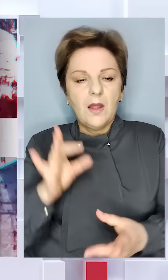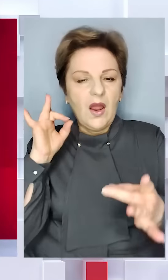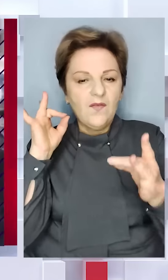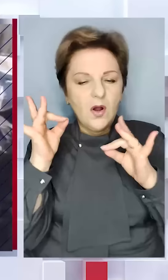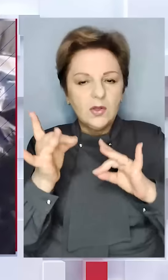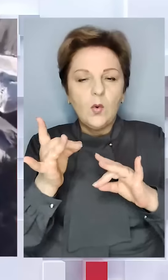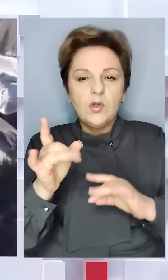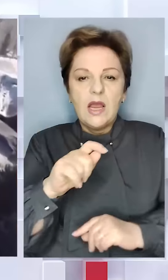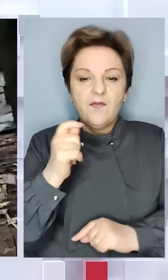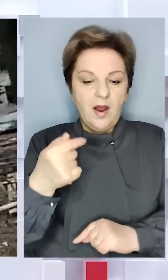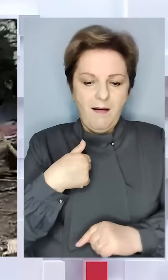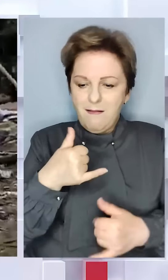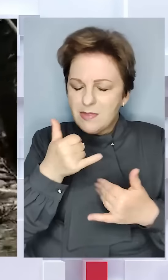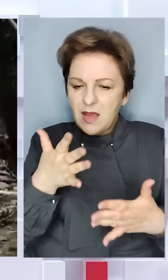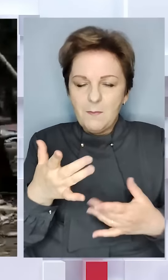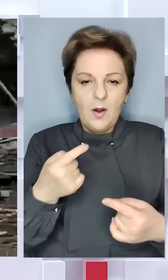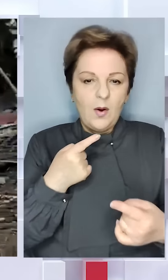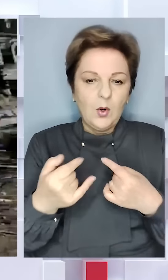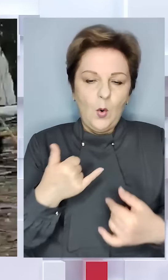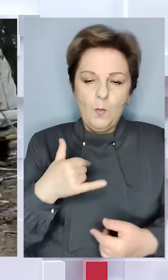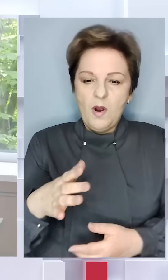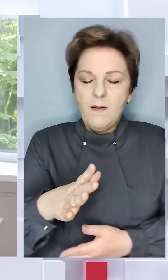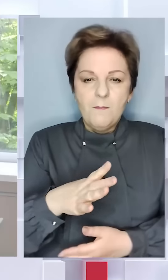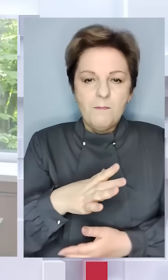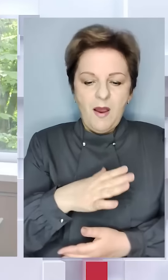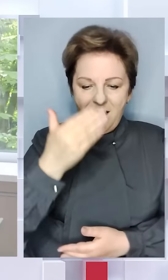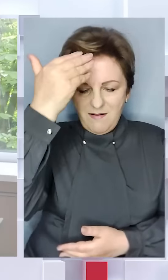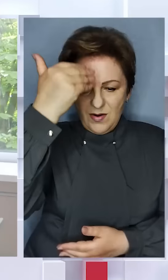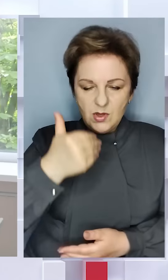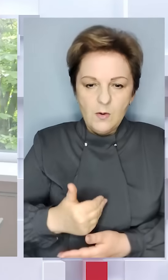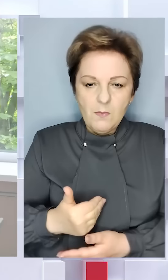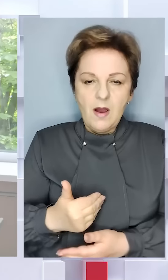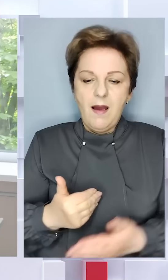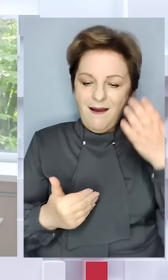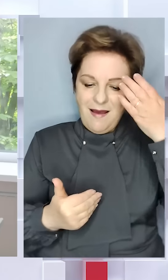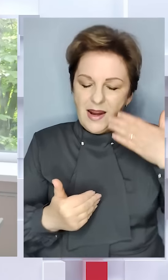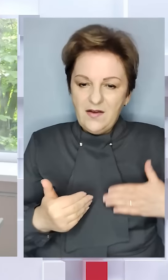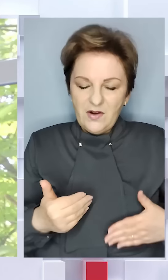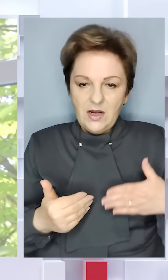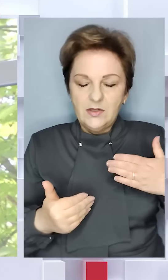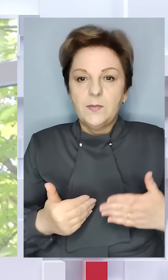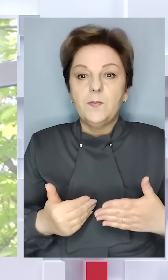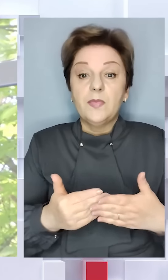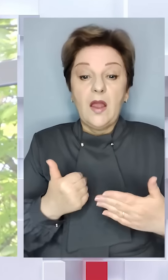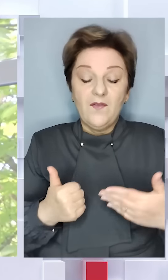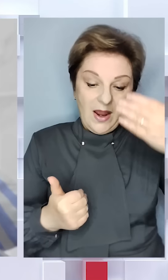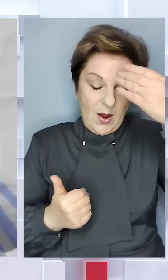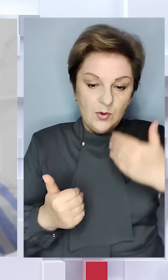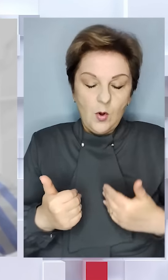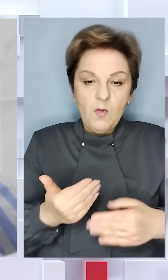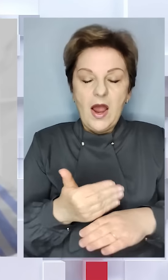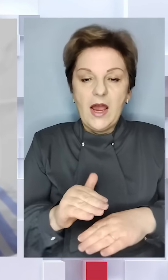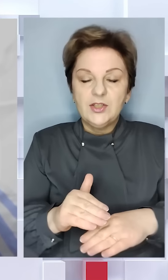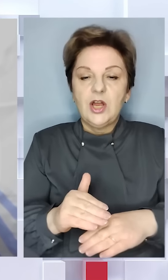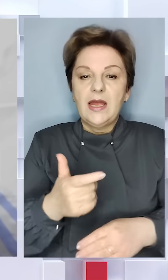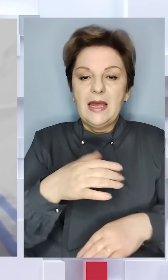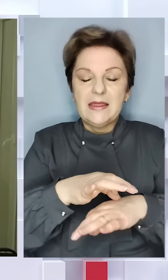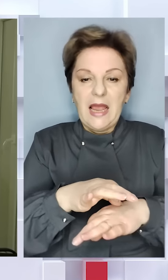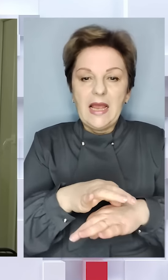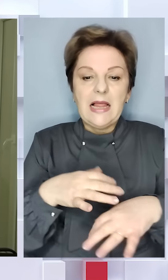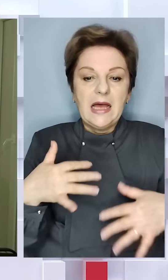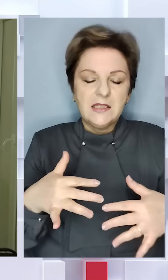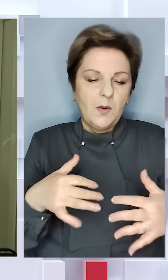Відлуння війни. Я не могла розмовляти, в мене було онімівше ліва частина тіла. Від оніміння частин тіла, слабкості